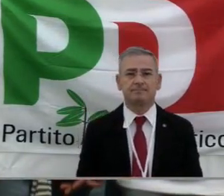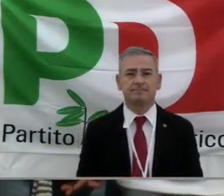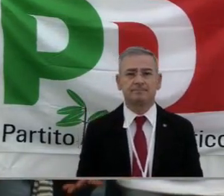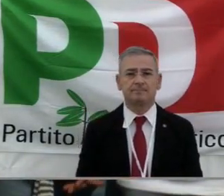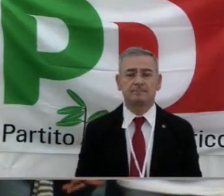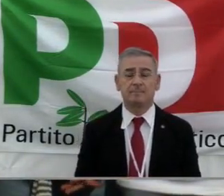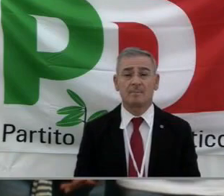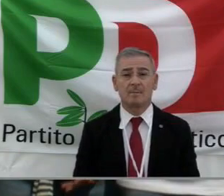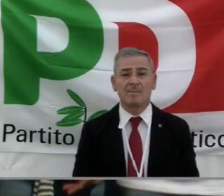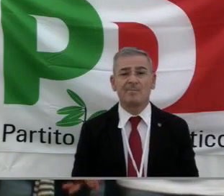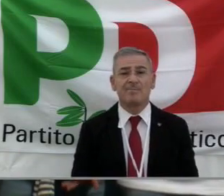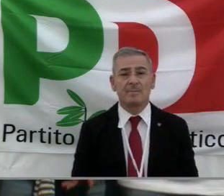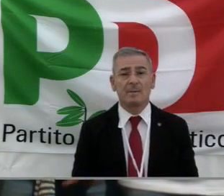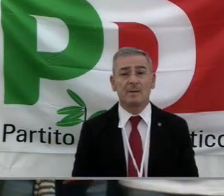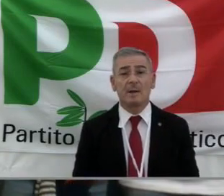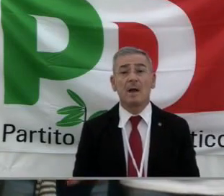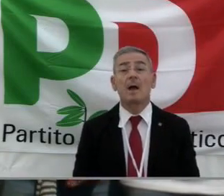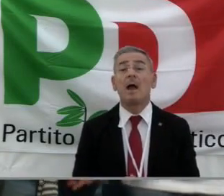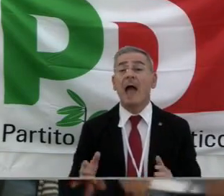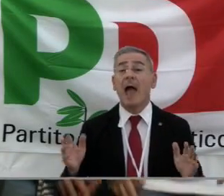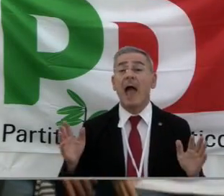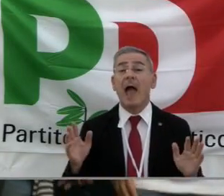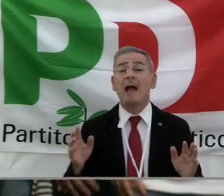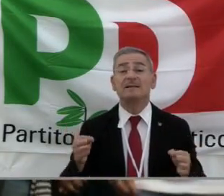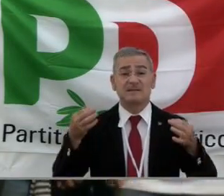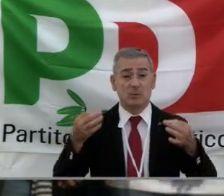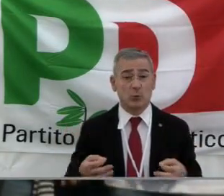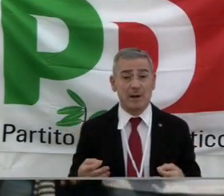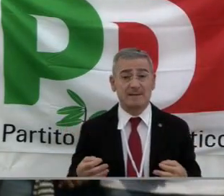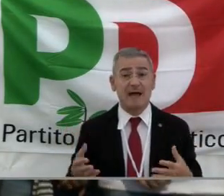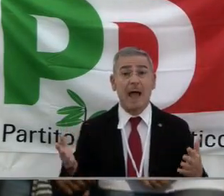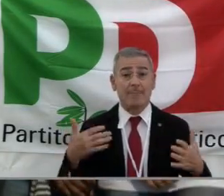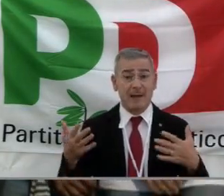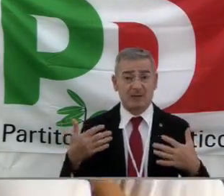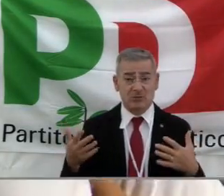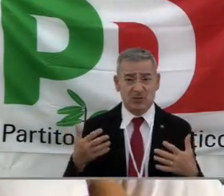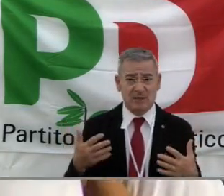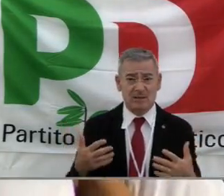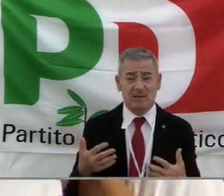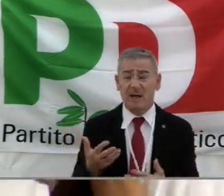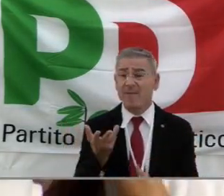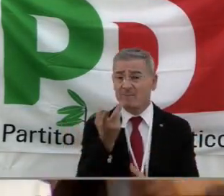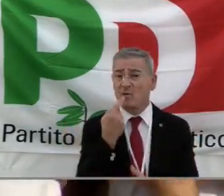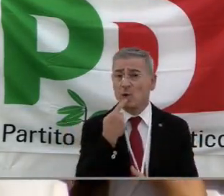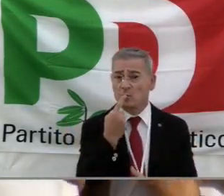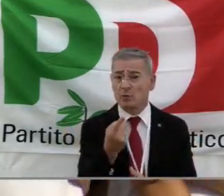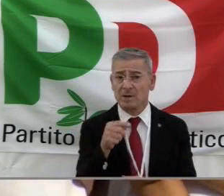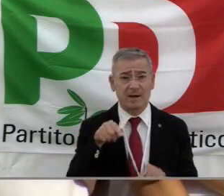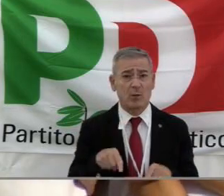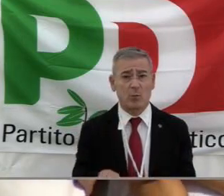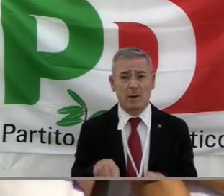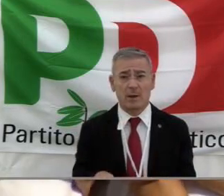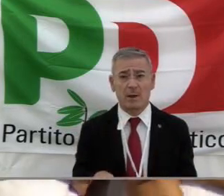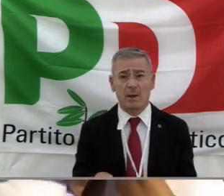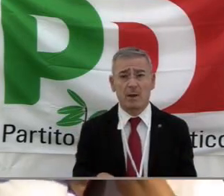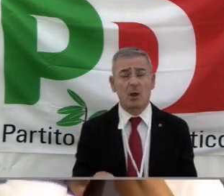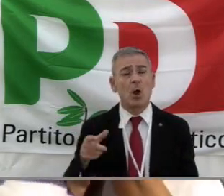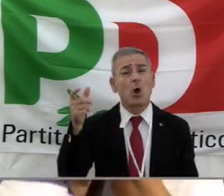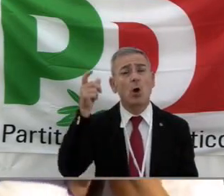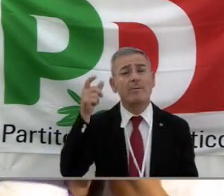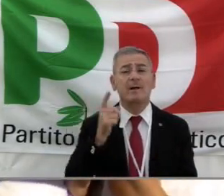E a proposito di emergenze e sicurezza, voglio ripetere da qui che questo governo